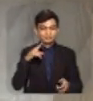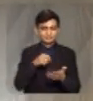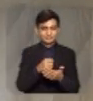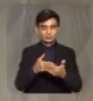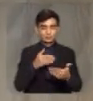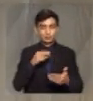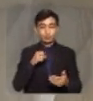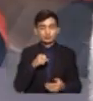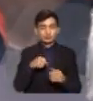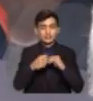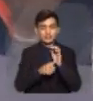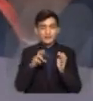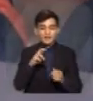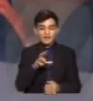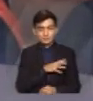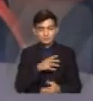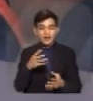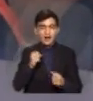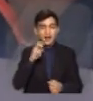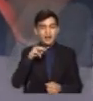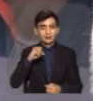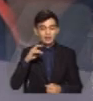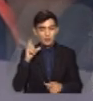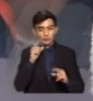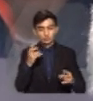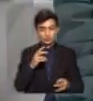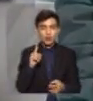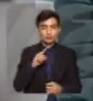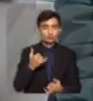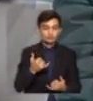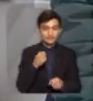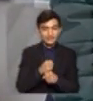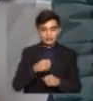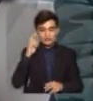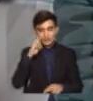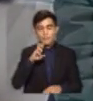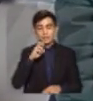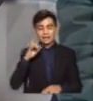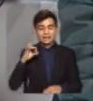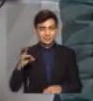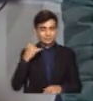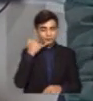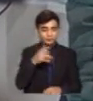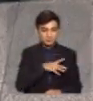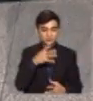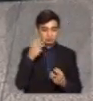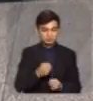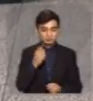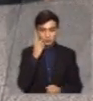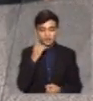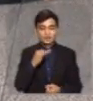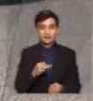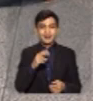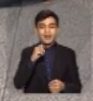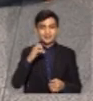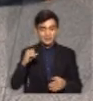самолетом. 16 января ей нужно быть в Атырау. Что теперь делать, Нурбике не знает. Телефоны Big Air отключены, а на кассе не дают внятного